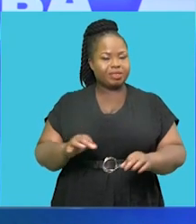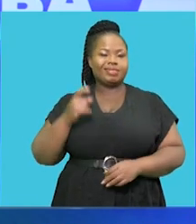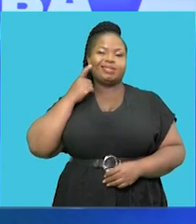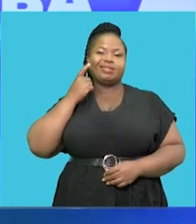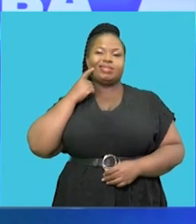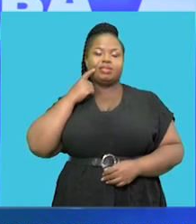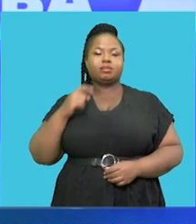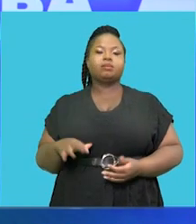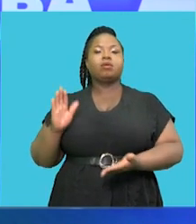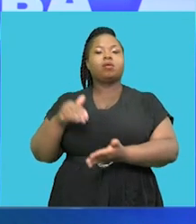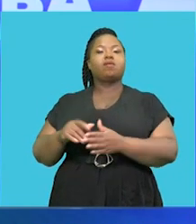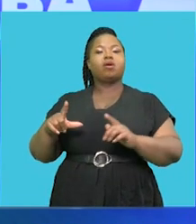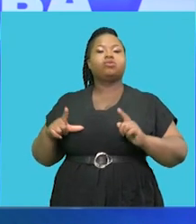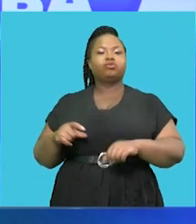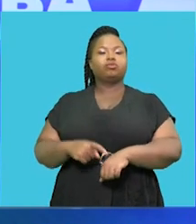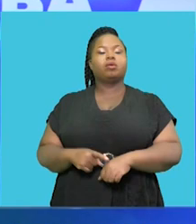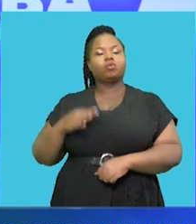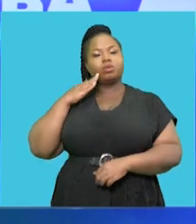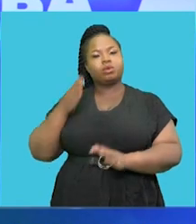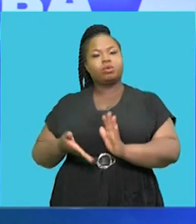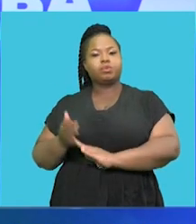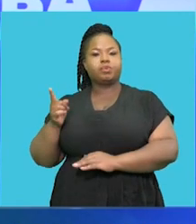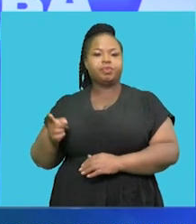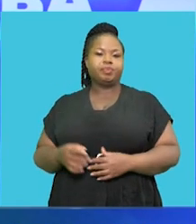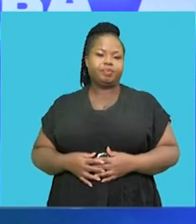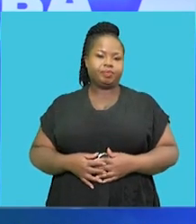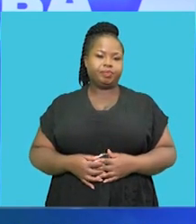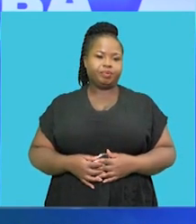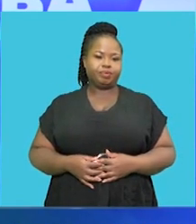lula nakubo ukufika ngesikhathi lapho abasuke belibangise khona.